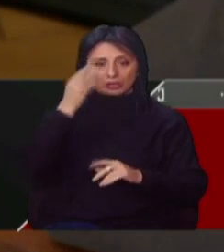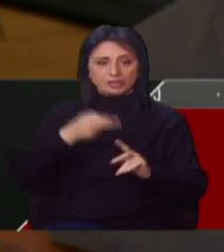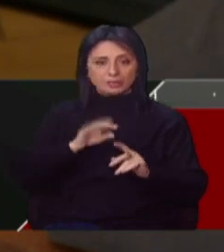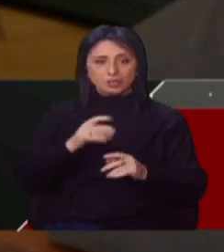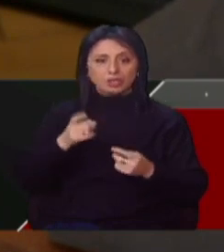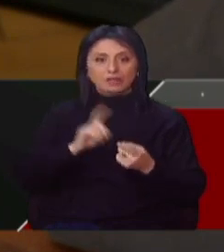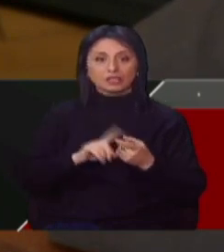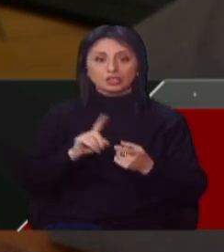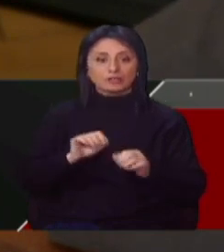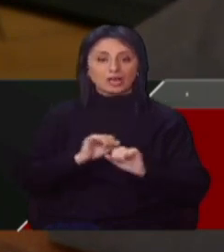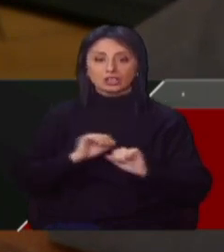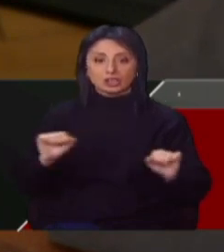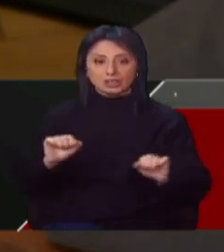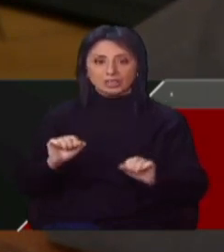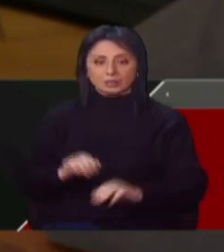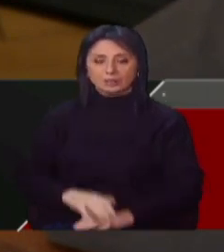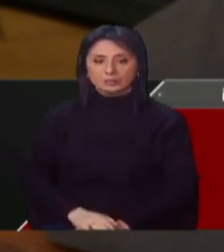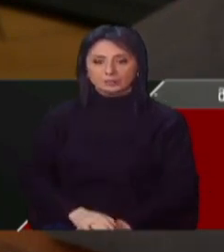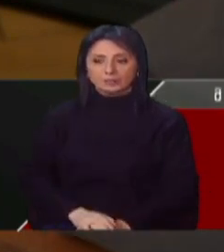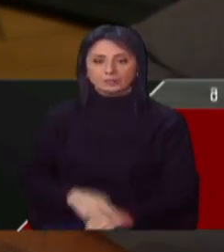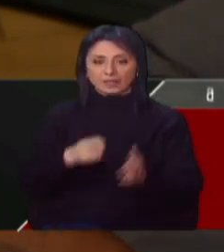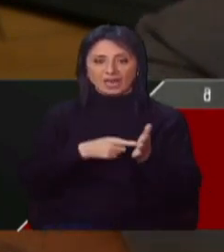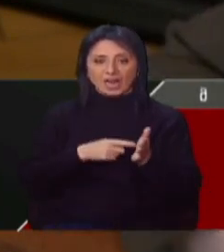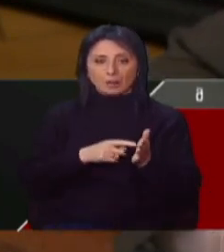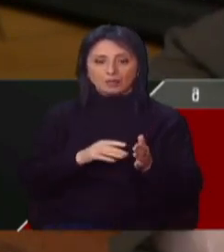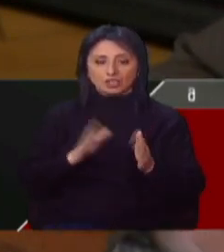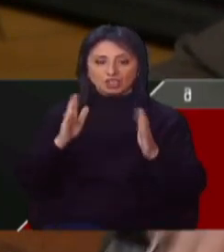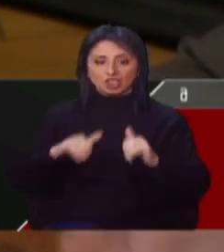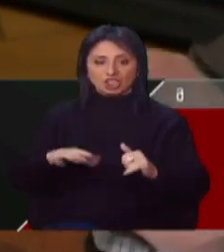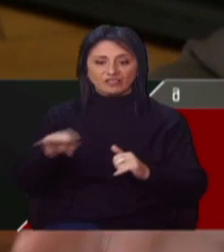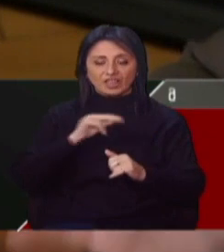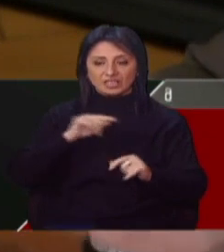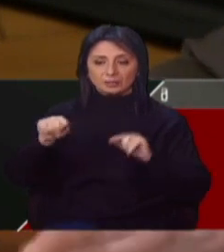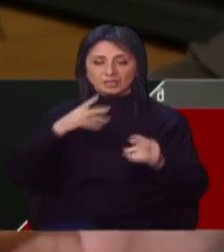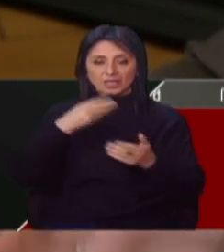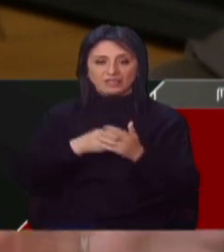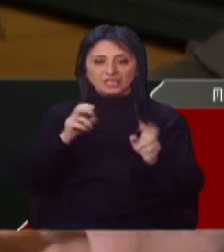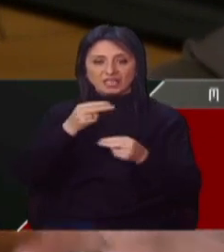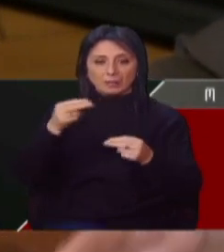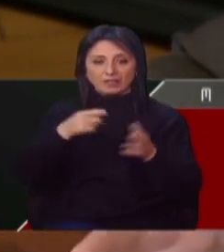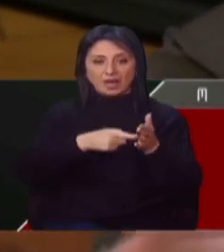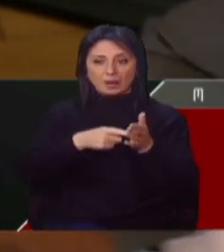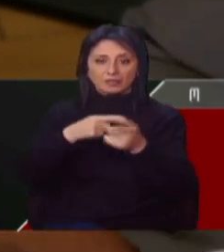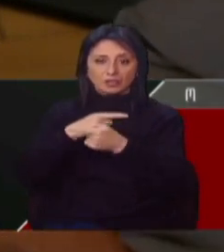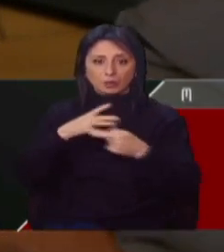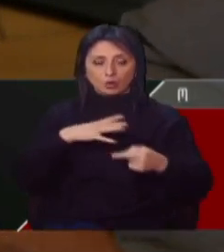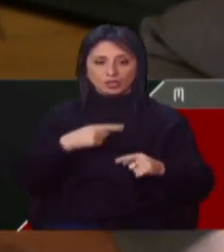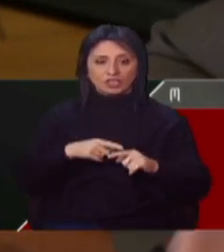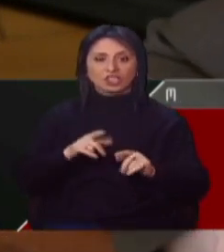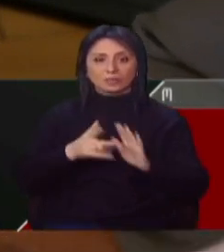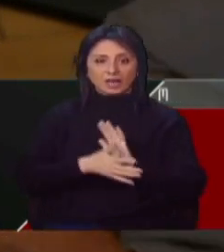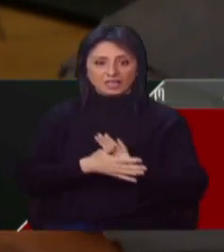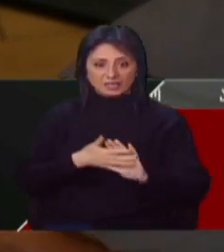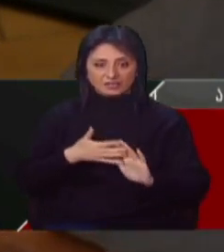mesan de aca ușire, vitro arșeizleba, gămozeba, ceaișalo se hvela uțreba, stavis tematuri gămozeba, condes. Este ce am tuis